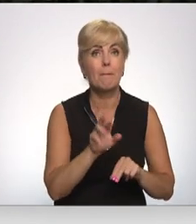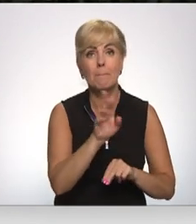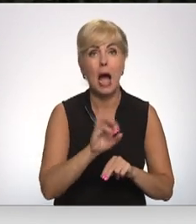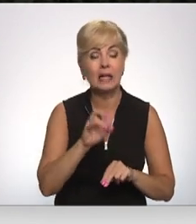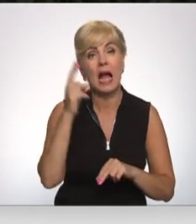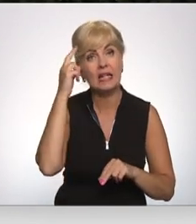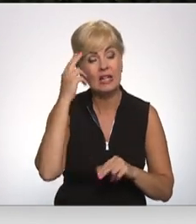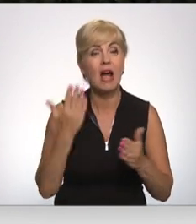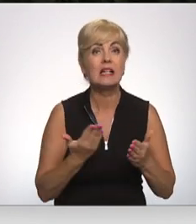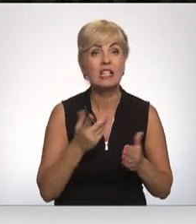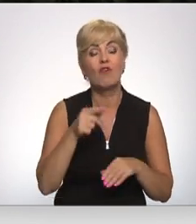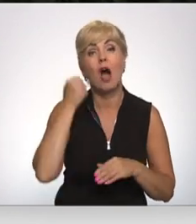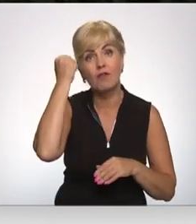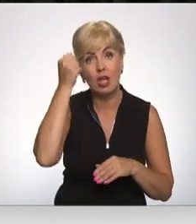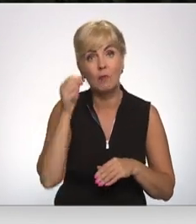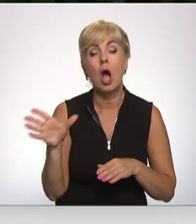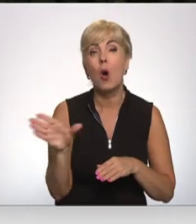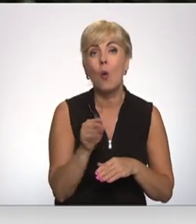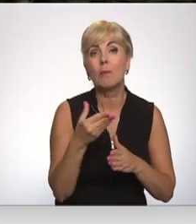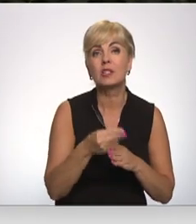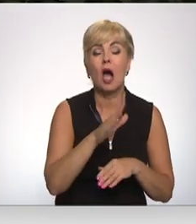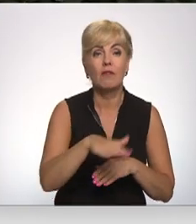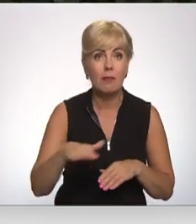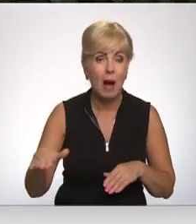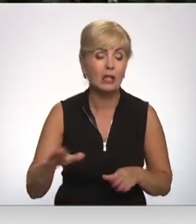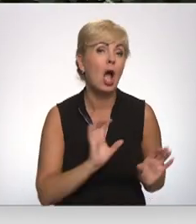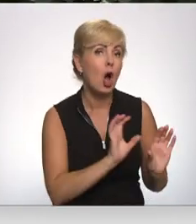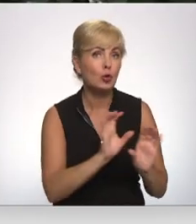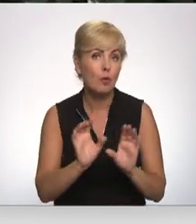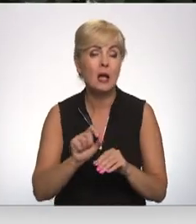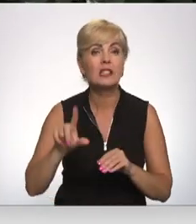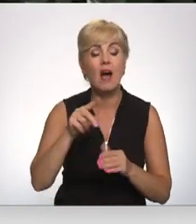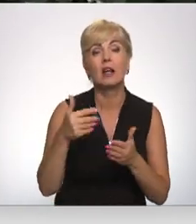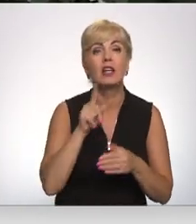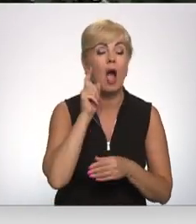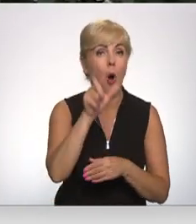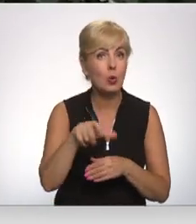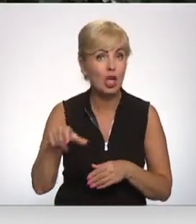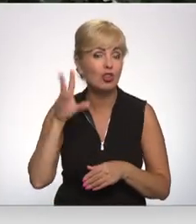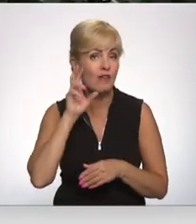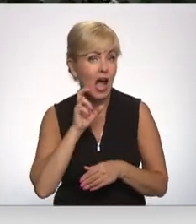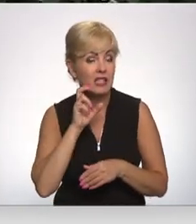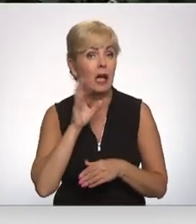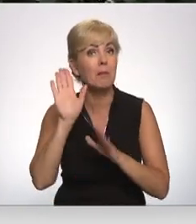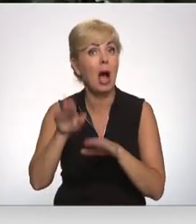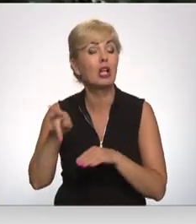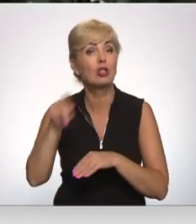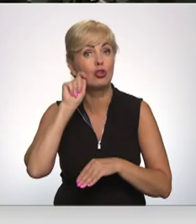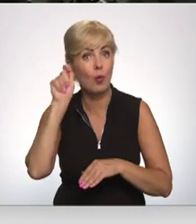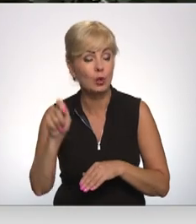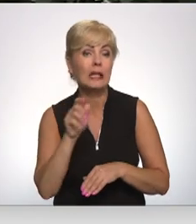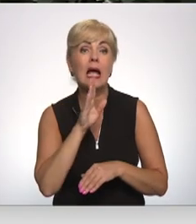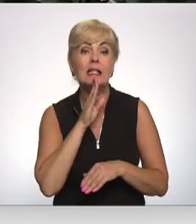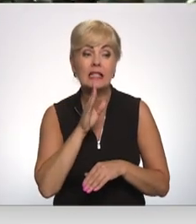Kijevas pašlaik dzīvo Valmierā kopā ar saviem bērniem, kā arī rūpējas par vairākiem jauniešiem, kuru vecāki palikuši Ukrainā.